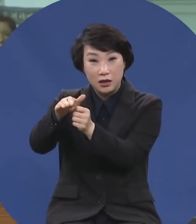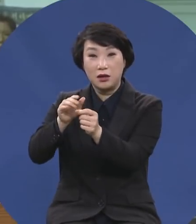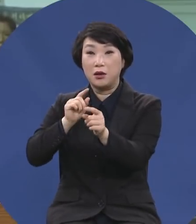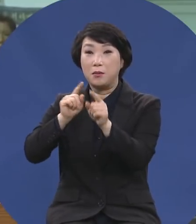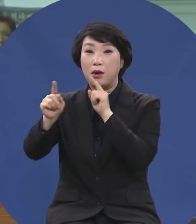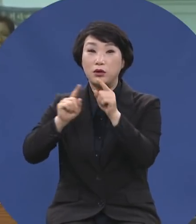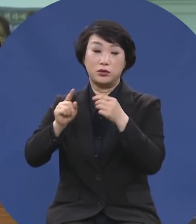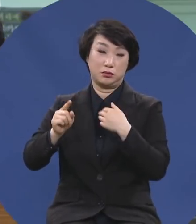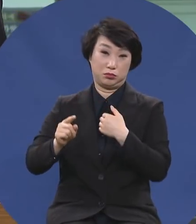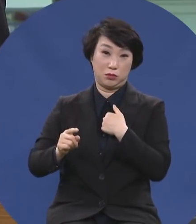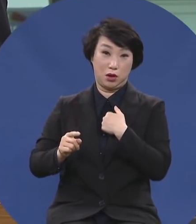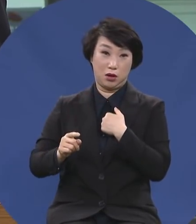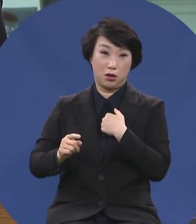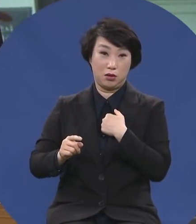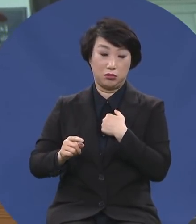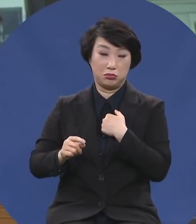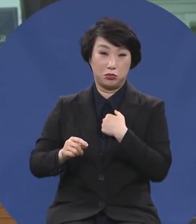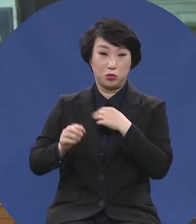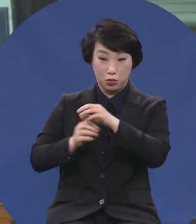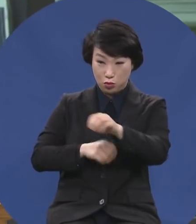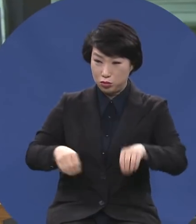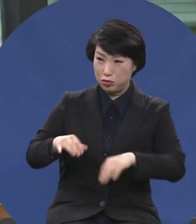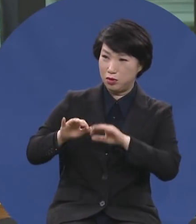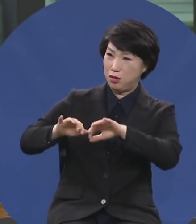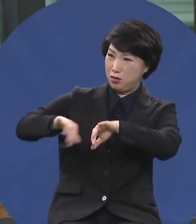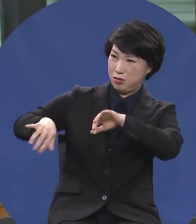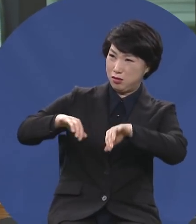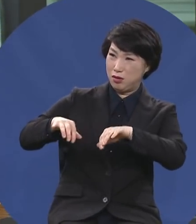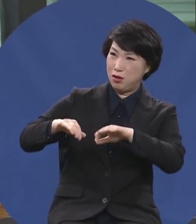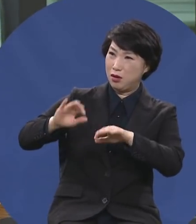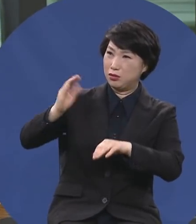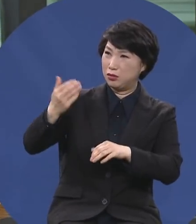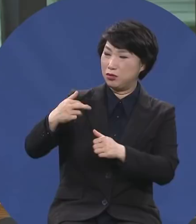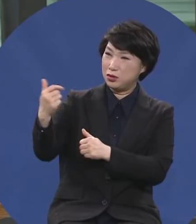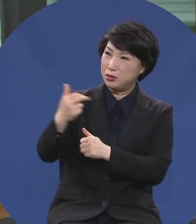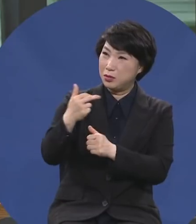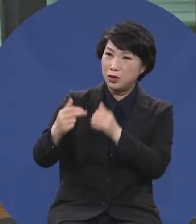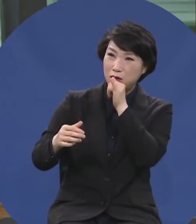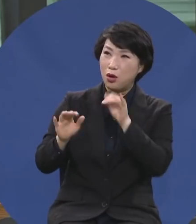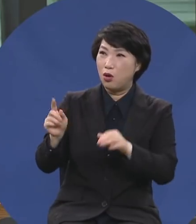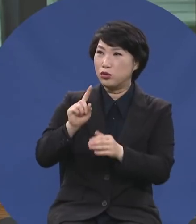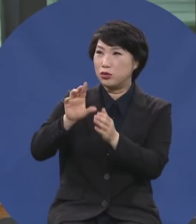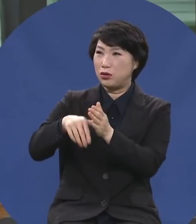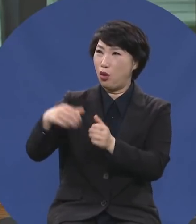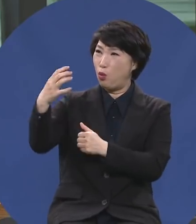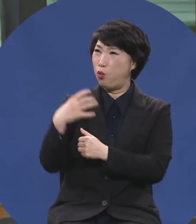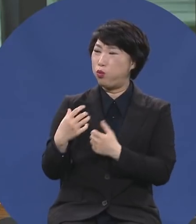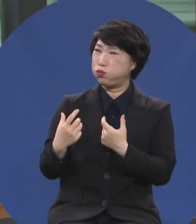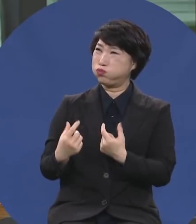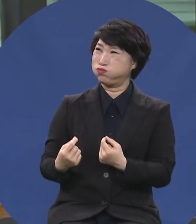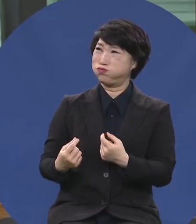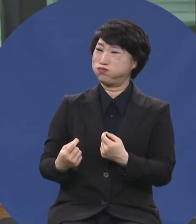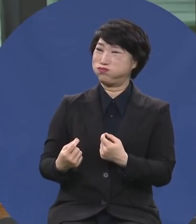말씀이 되게 간섭이 되고 시비가 되고 때로는 너무 억압하는 거